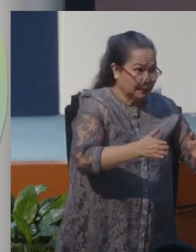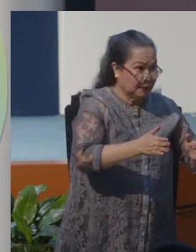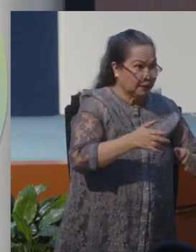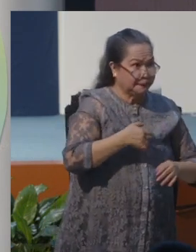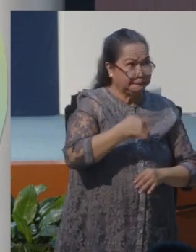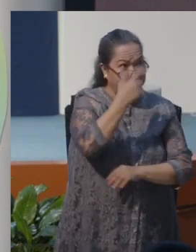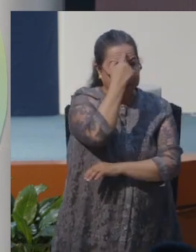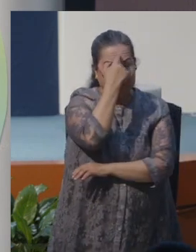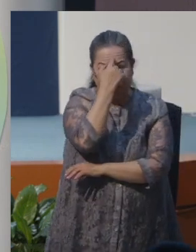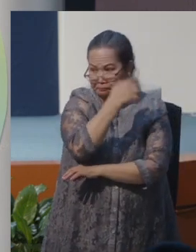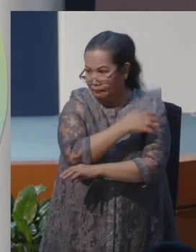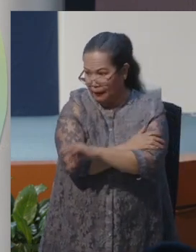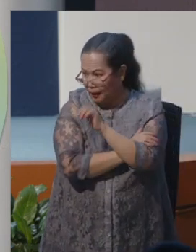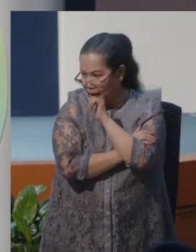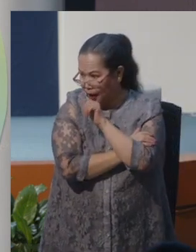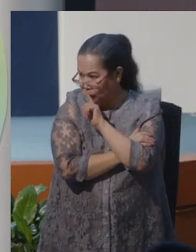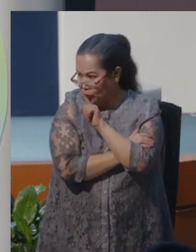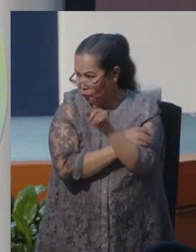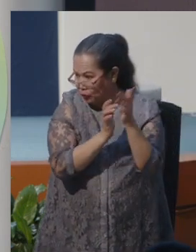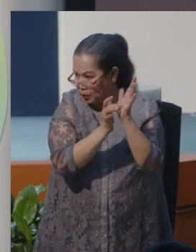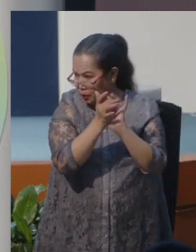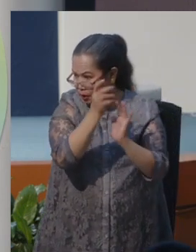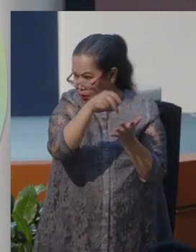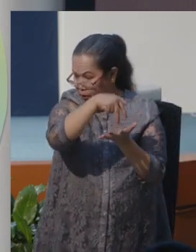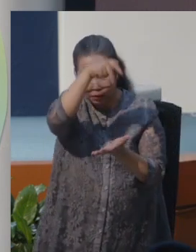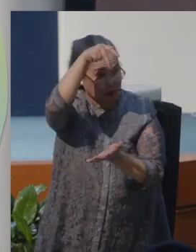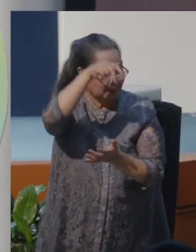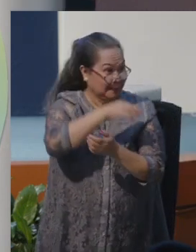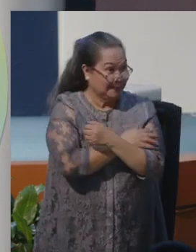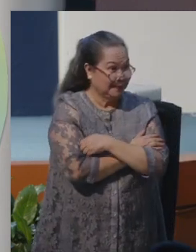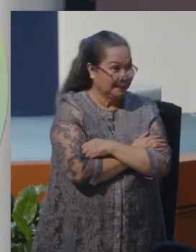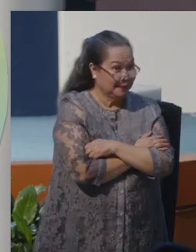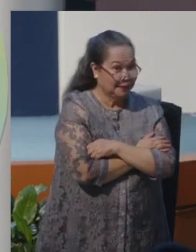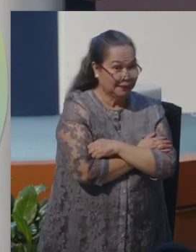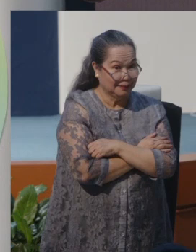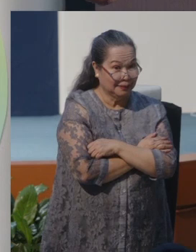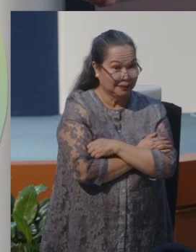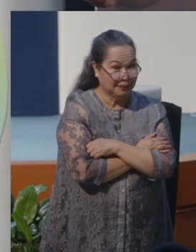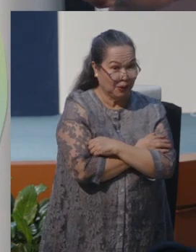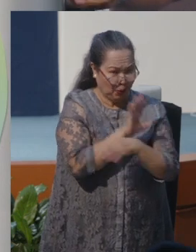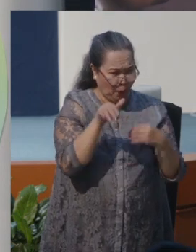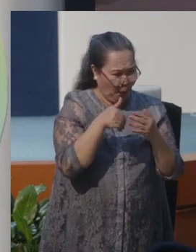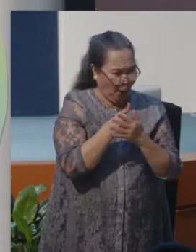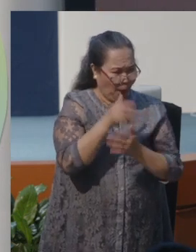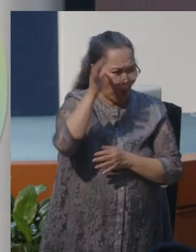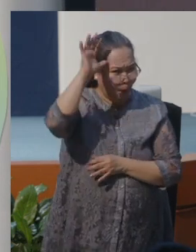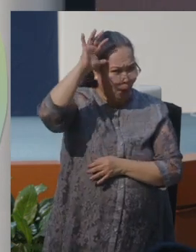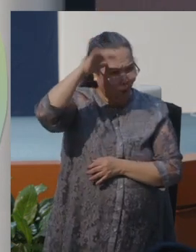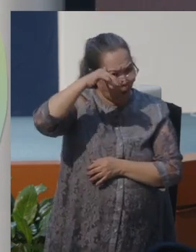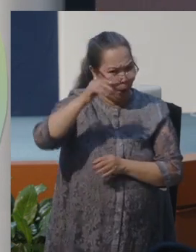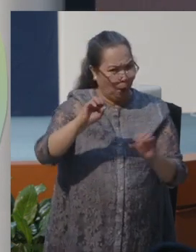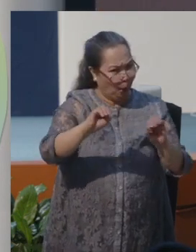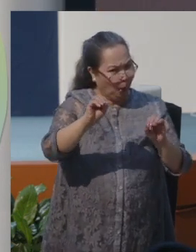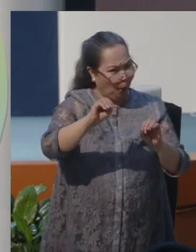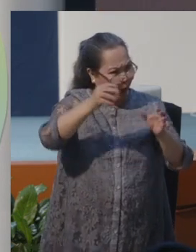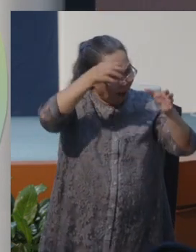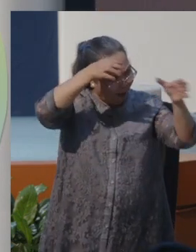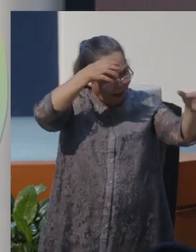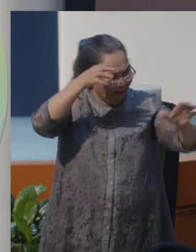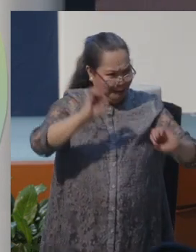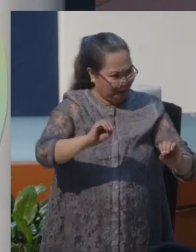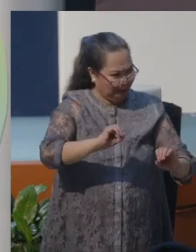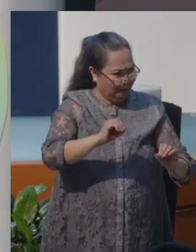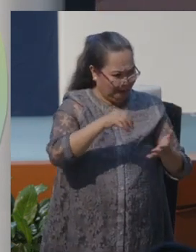skeptic. Karamihan po sa kanila, kundi lahat sa kanila, mostly uneducated men. Hindi